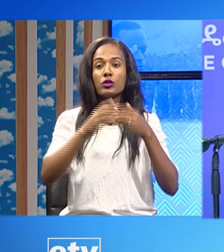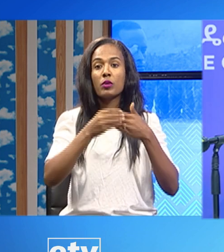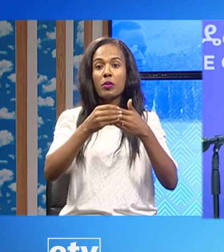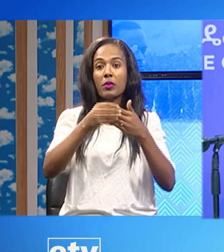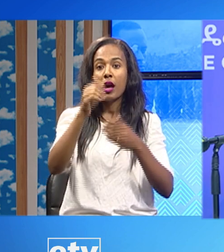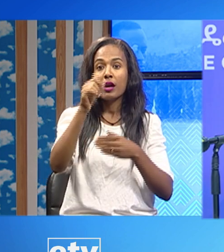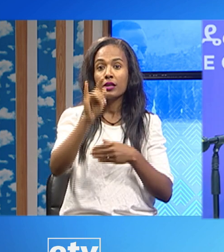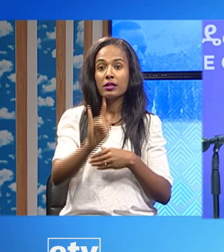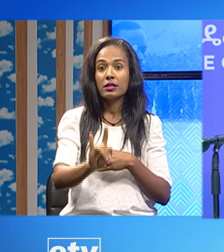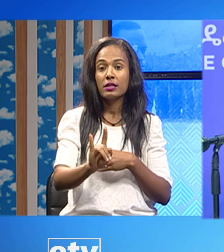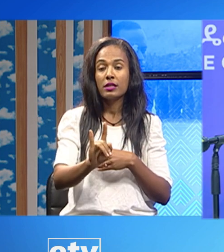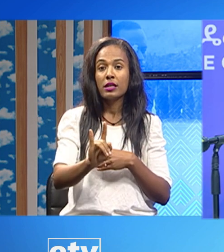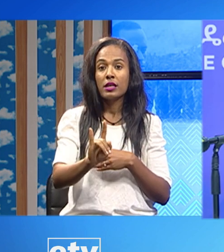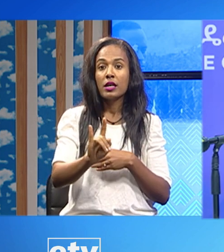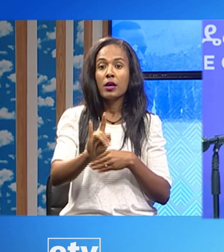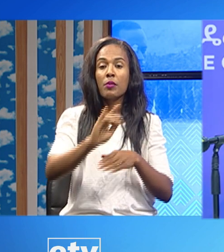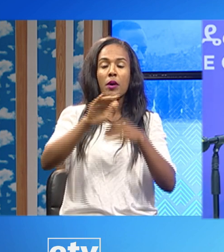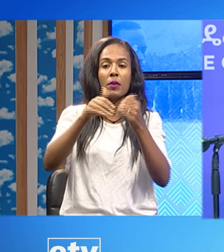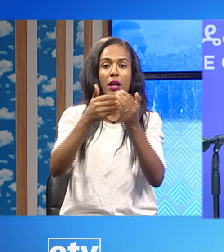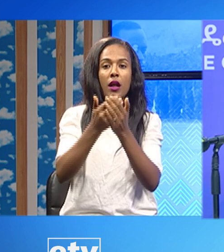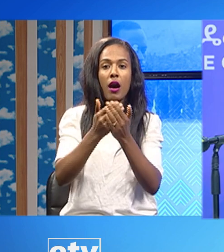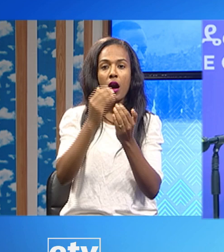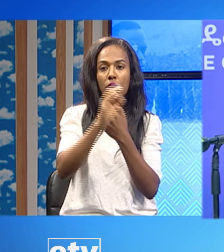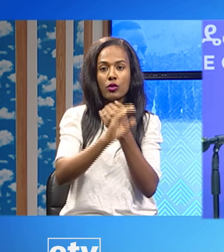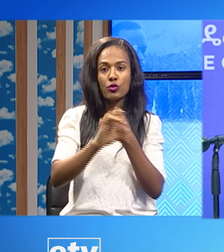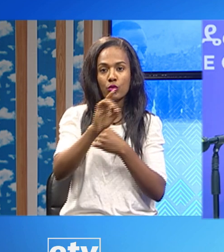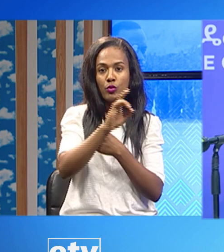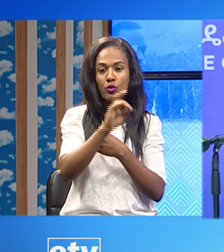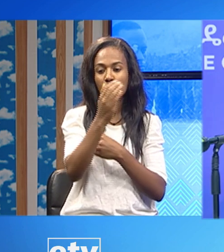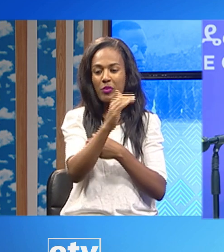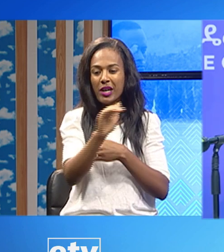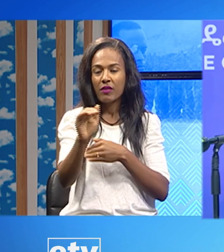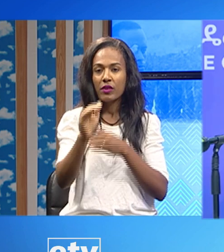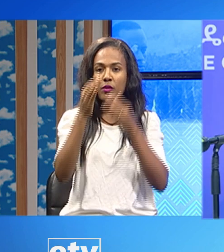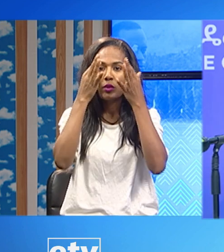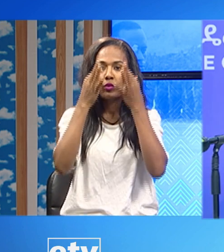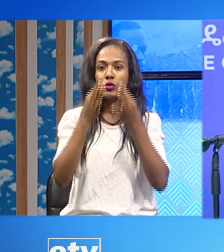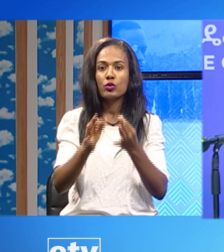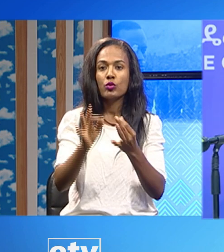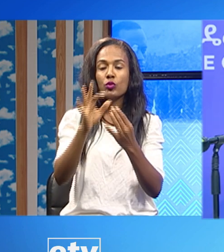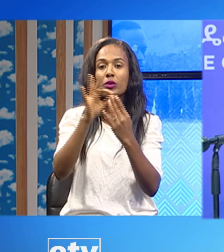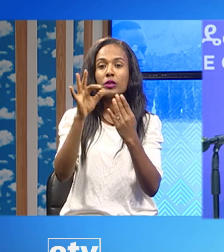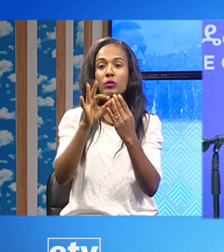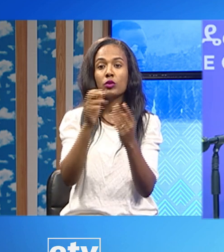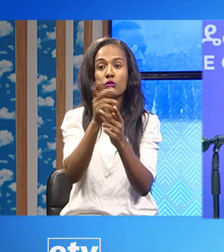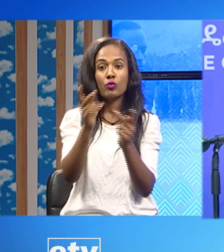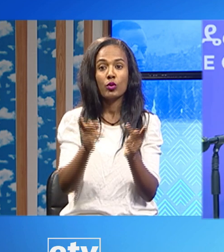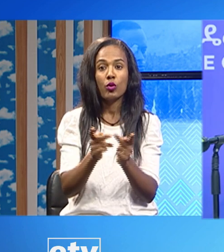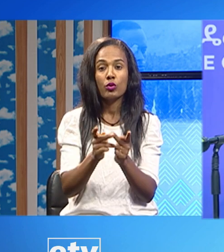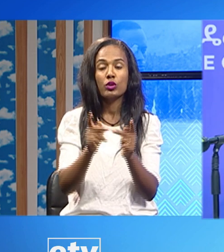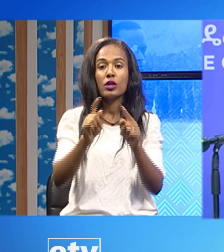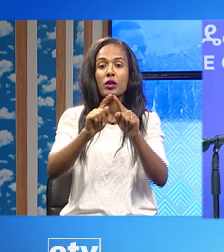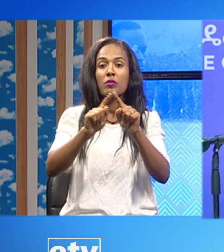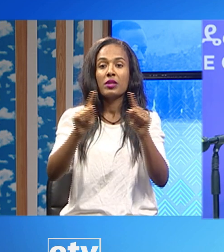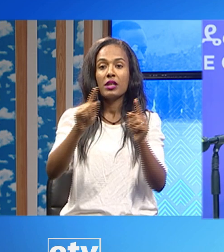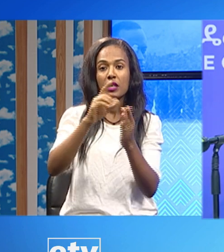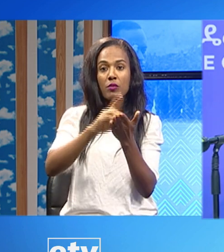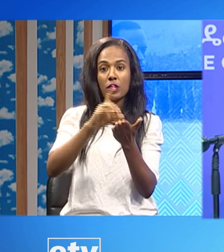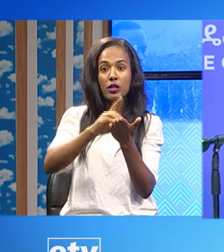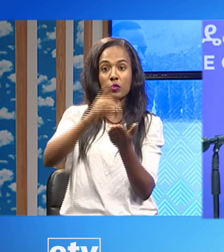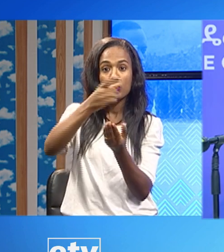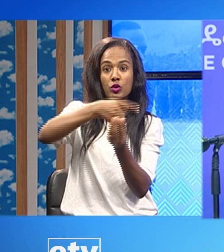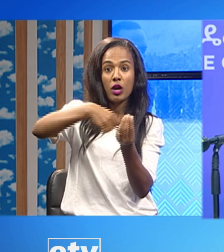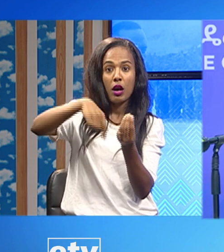እዙ በመላው ሀገሪቱም ይሁን በከፊል በተወሰኑ በተመረጡ ቦታዎች በተለይም በከተማዎች